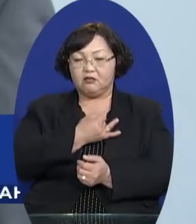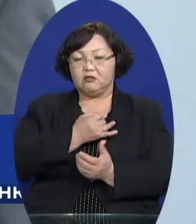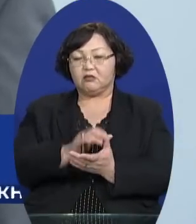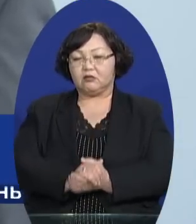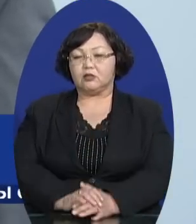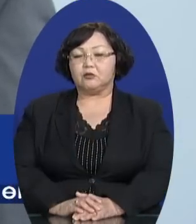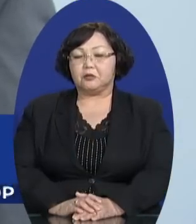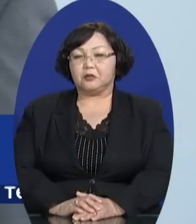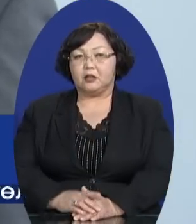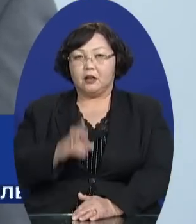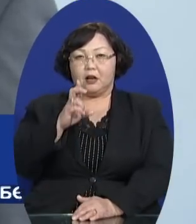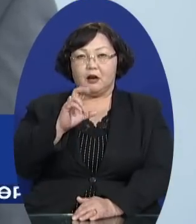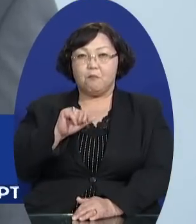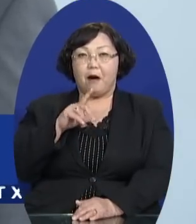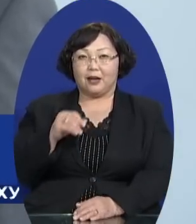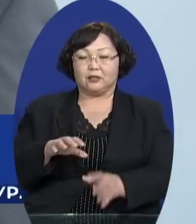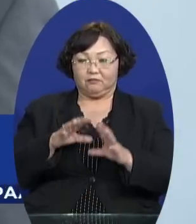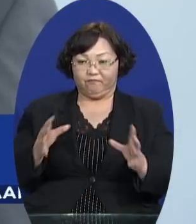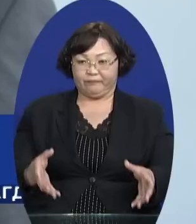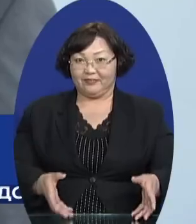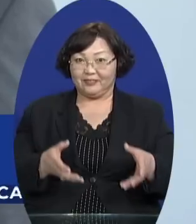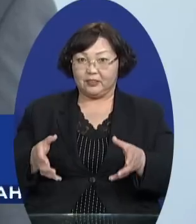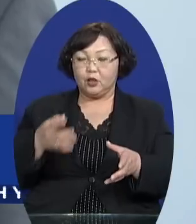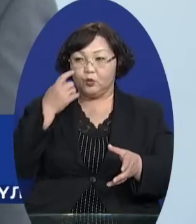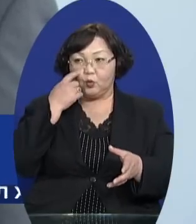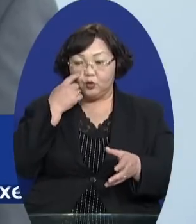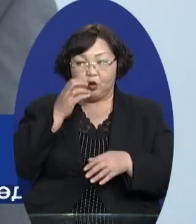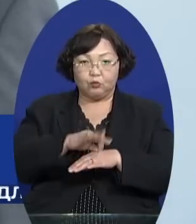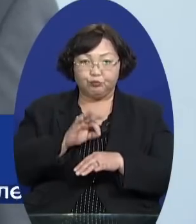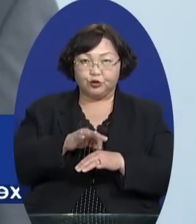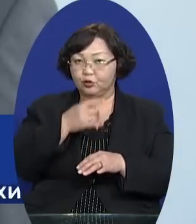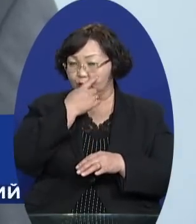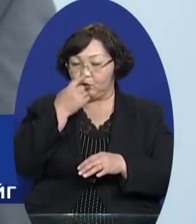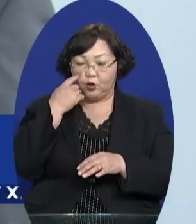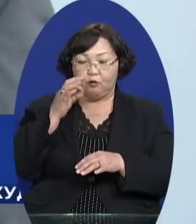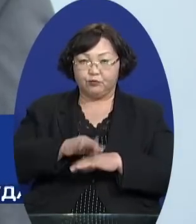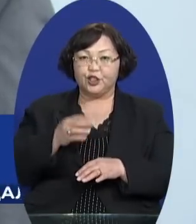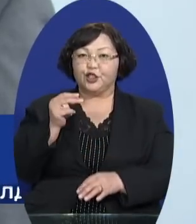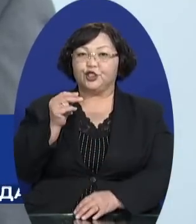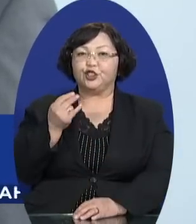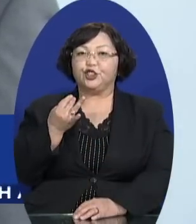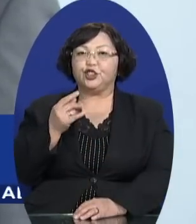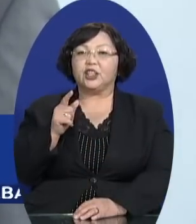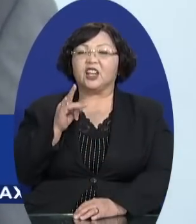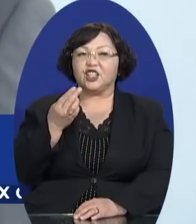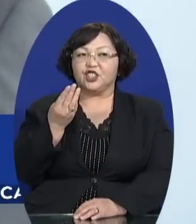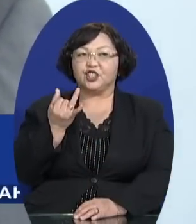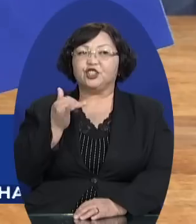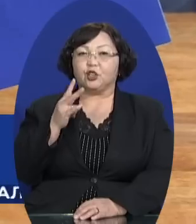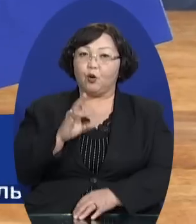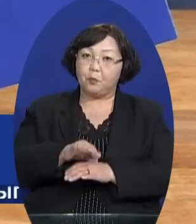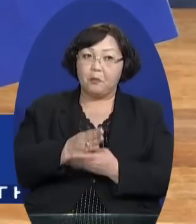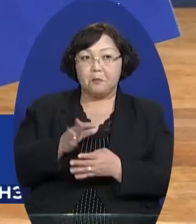ялангуяа нүдний өвчлөл, ялангуяа жигшин шижин бусад өвчлөлүүдийг эрт оншлох энэ үрэнд бол их чухал ач